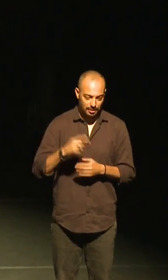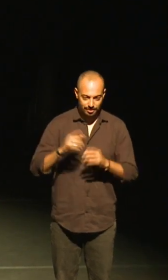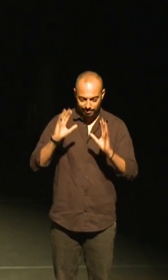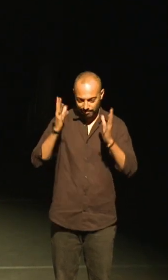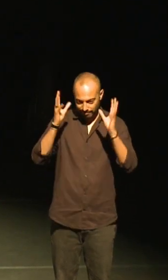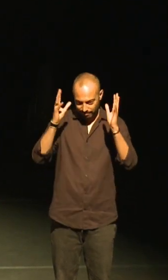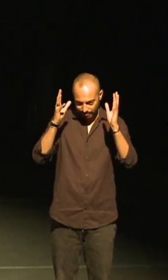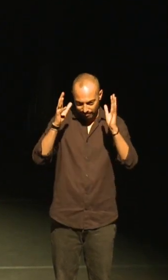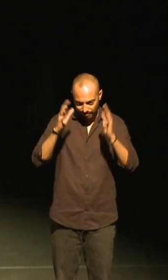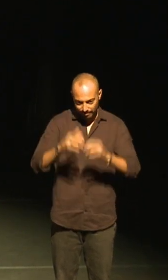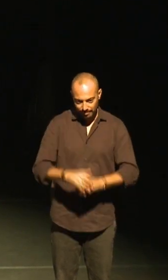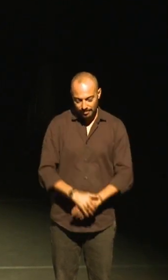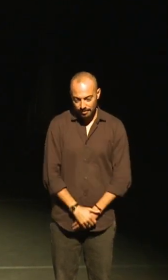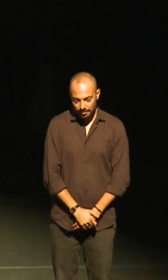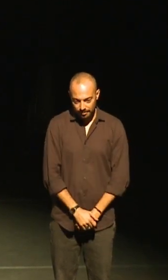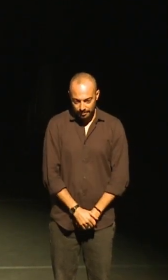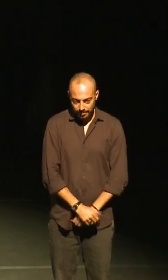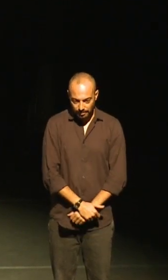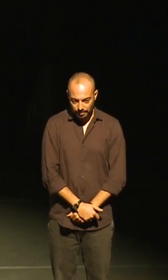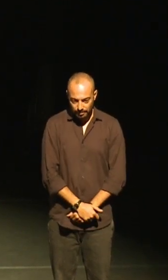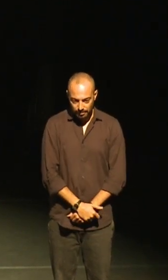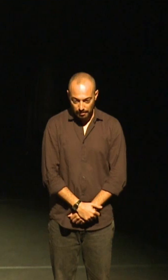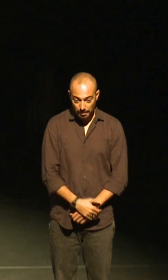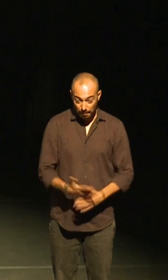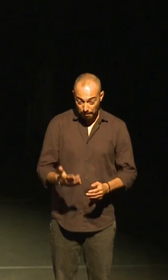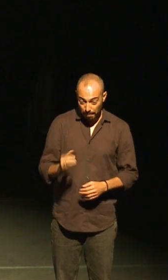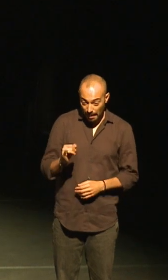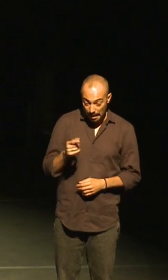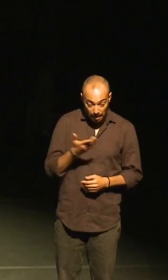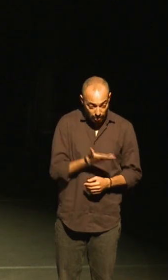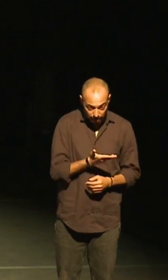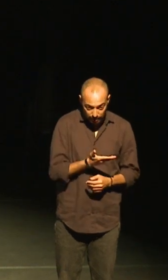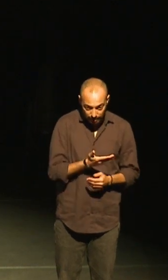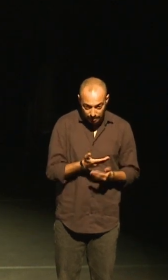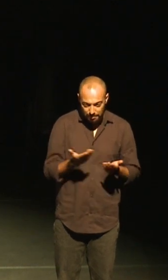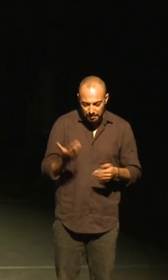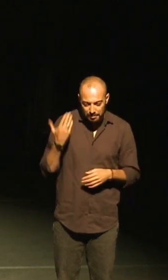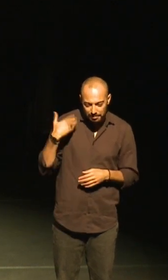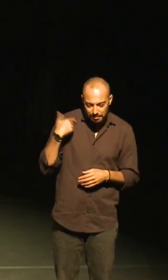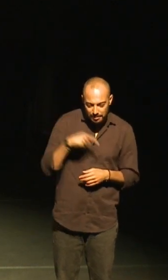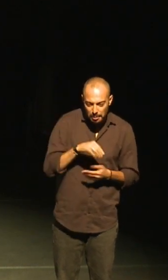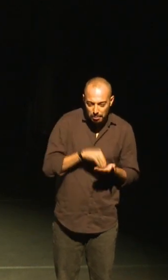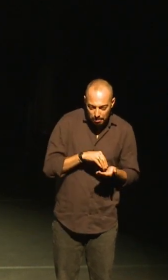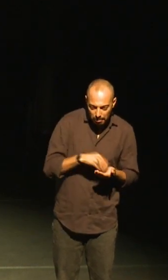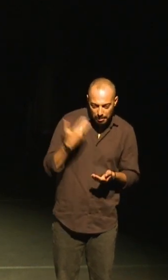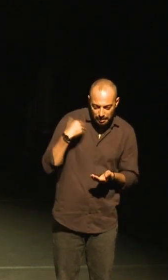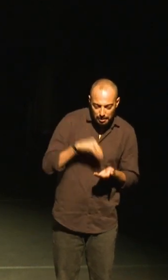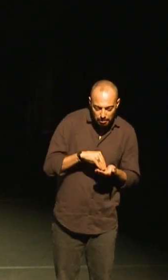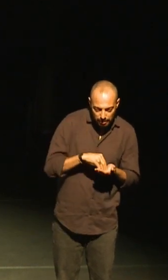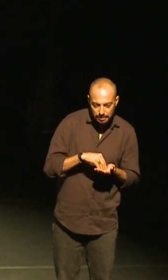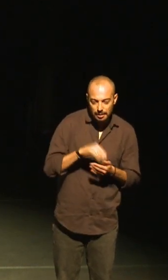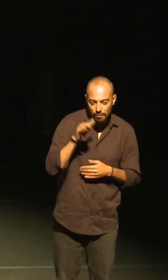Igor Passato presente e futuro è questo no Il filo rosso che seguiremo